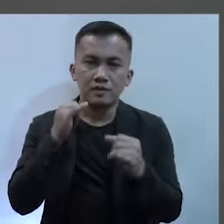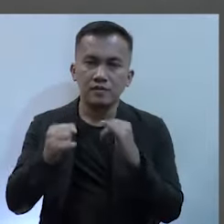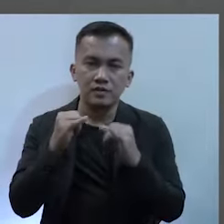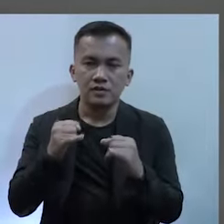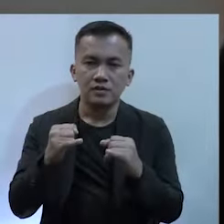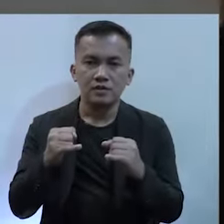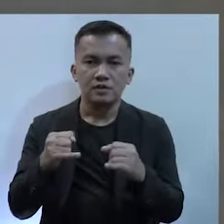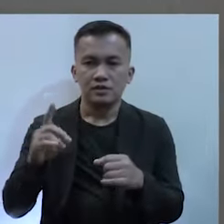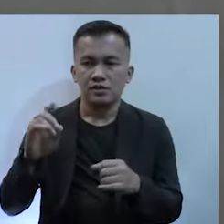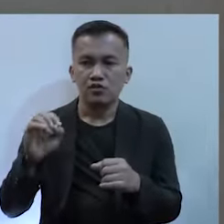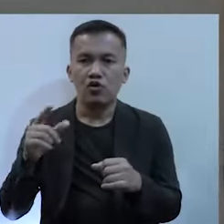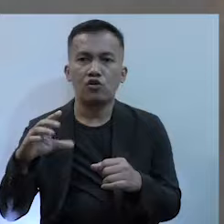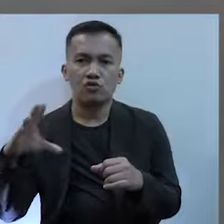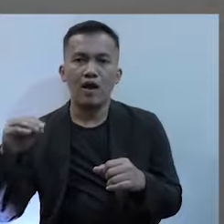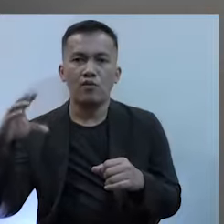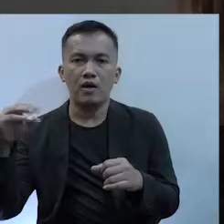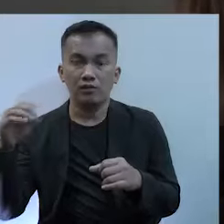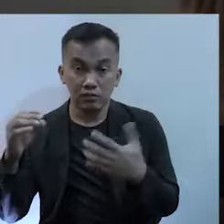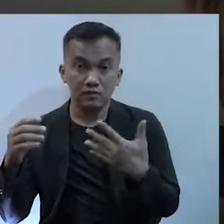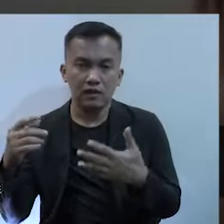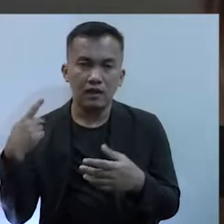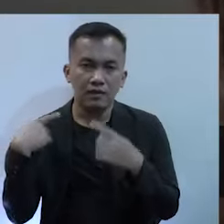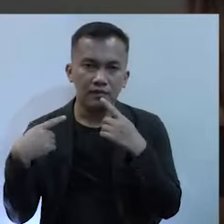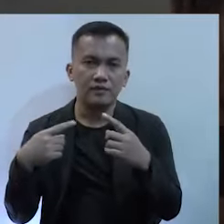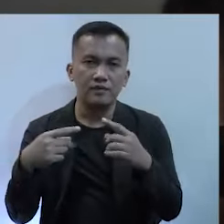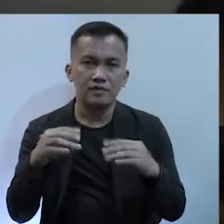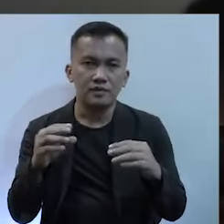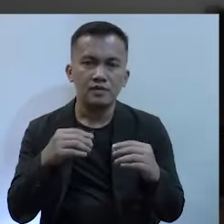Magpa-interview, sir, baka makuha yung side nyo? Na, sir?